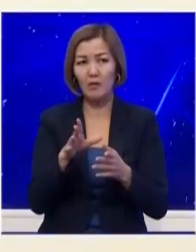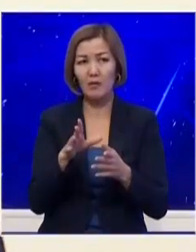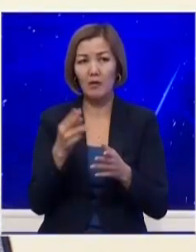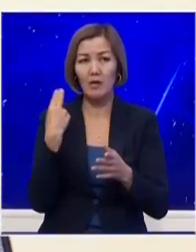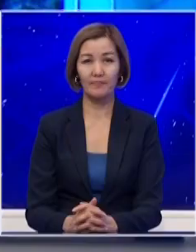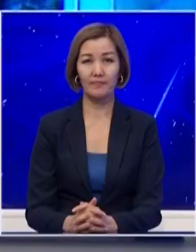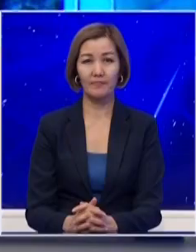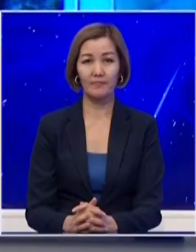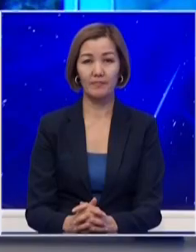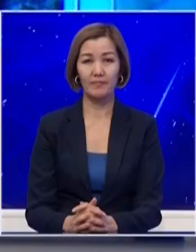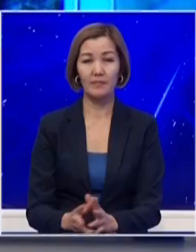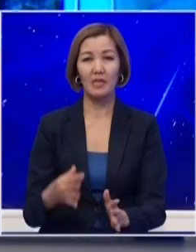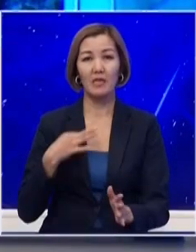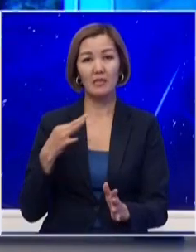қалыпты.